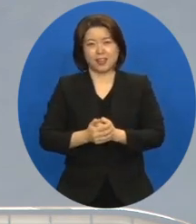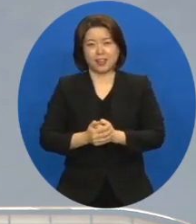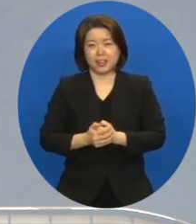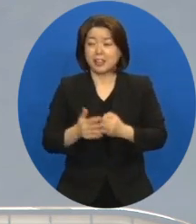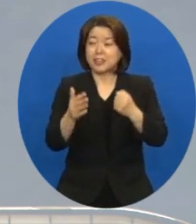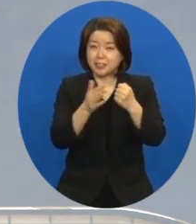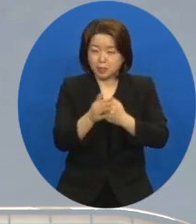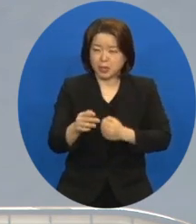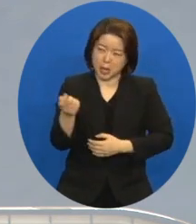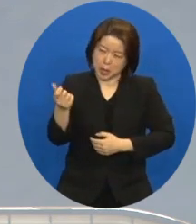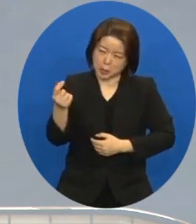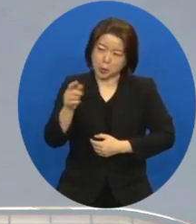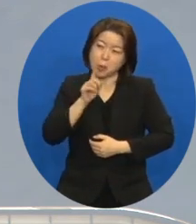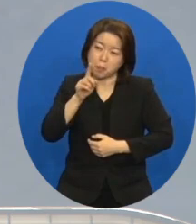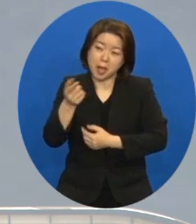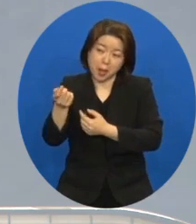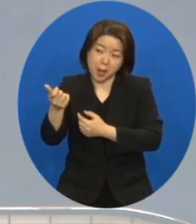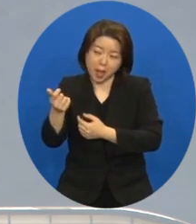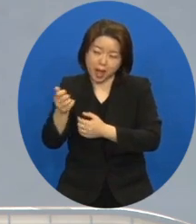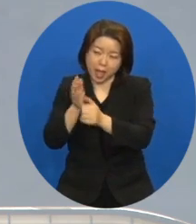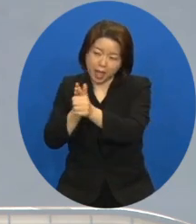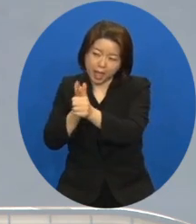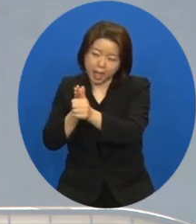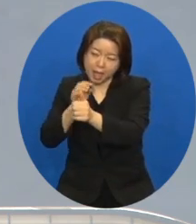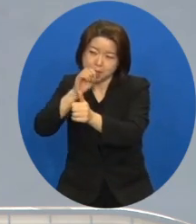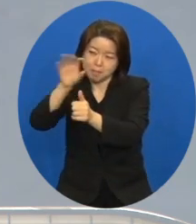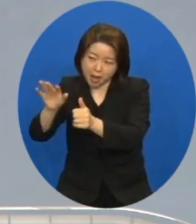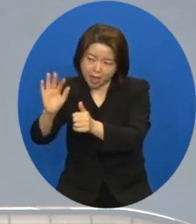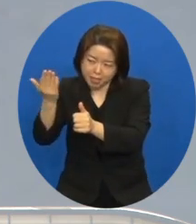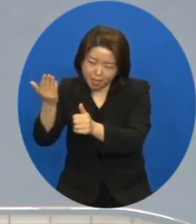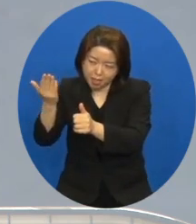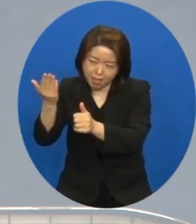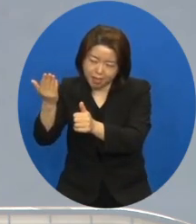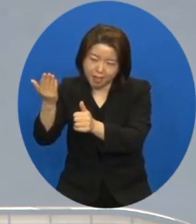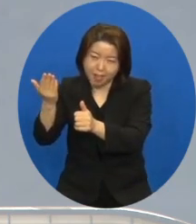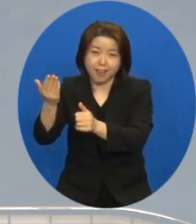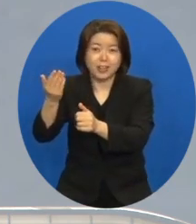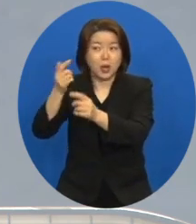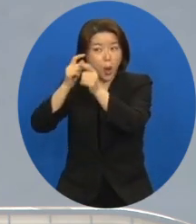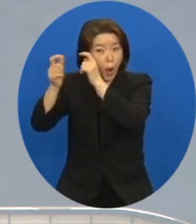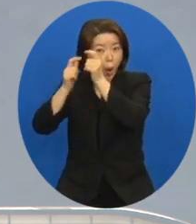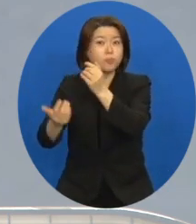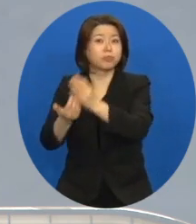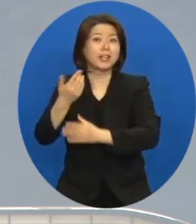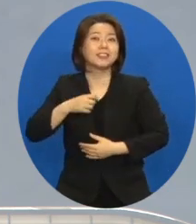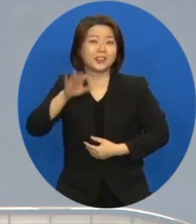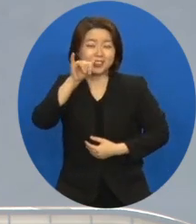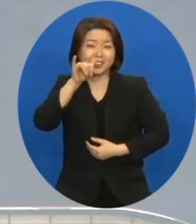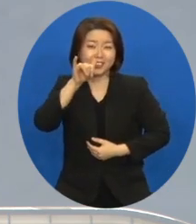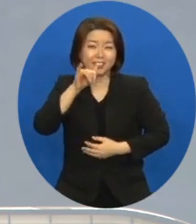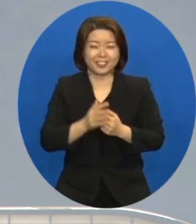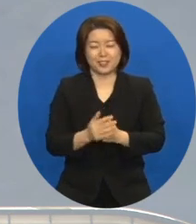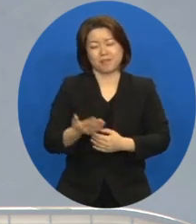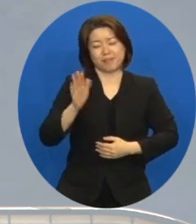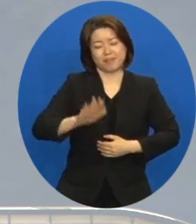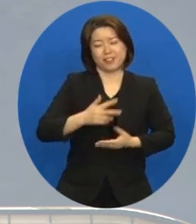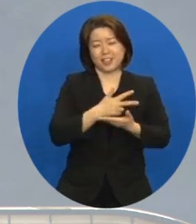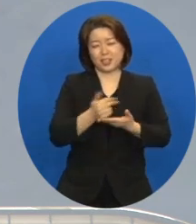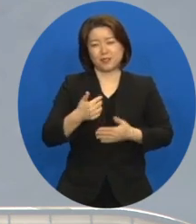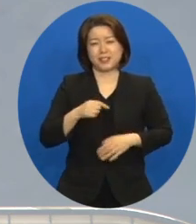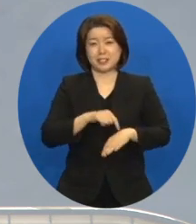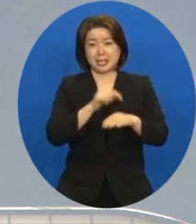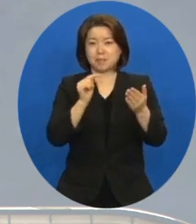그러니까 조그맣게 하세요. 이렇게 이야기를 해줘야 되나? 그런 고민이 생기더라고. 근데 주님이 제